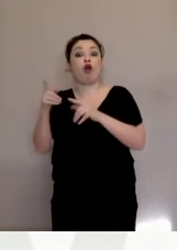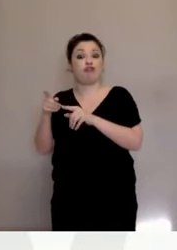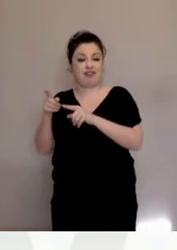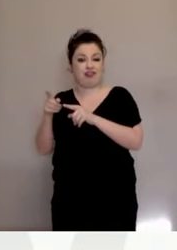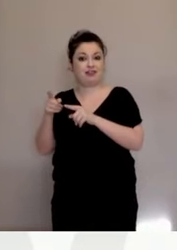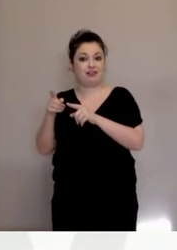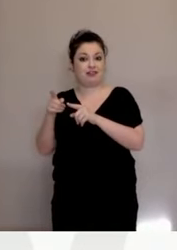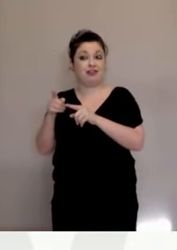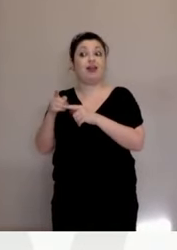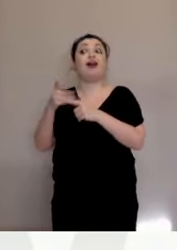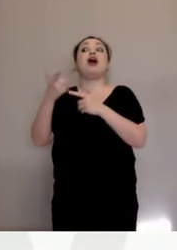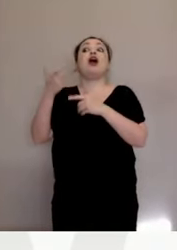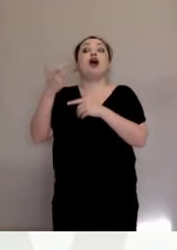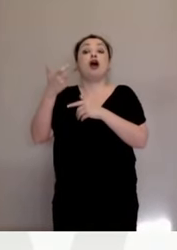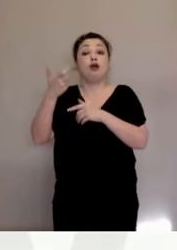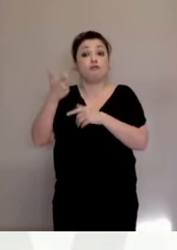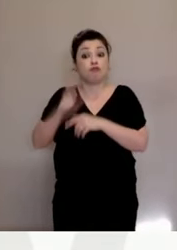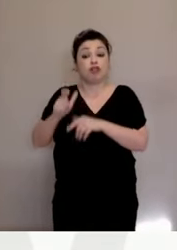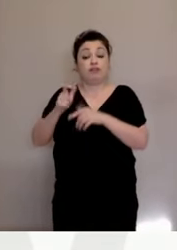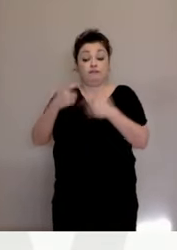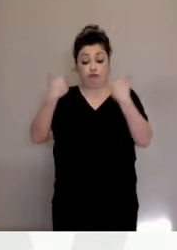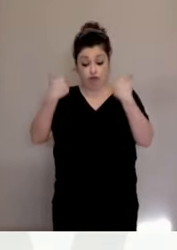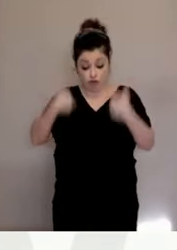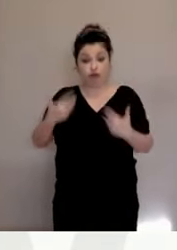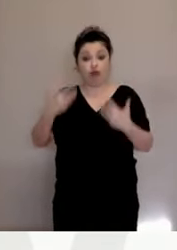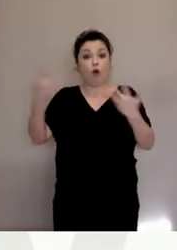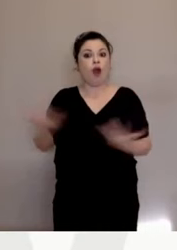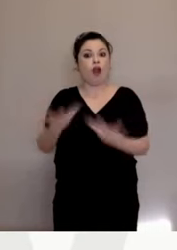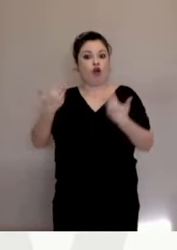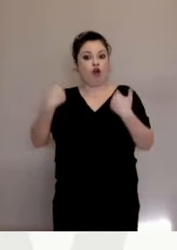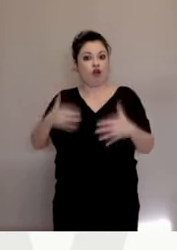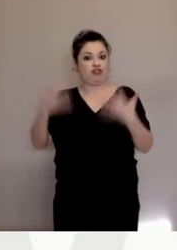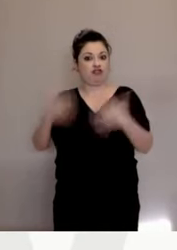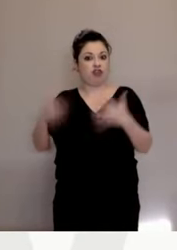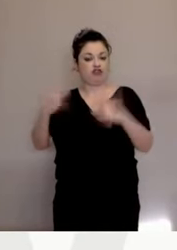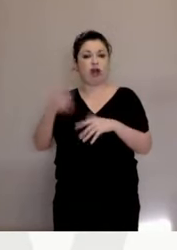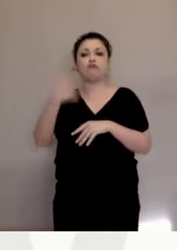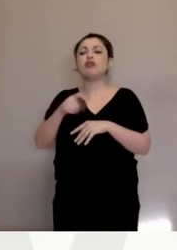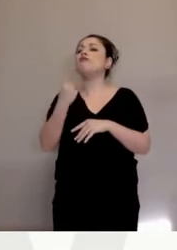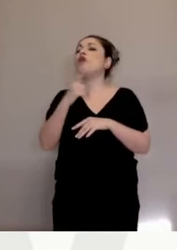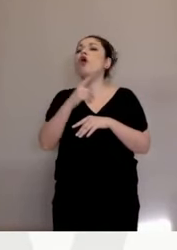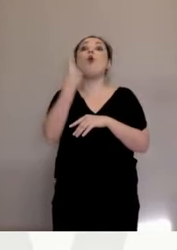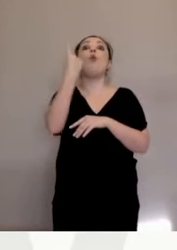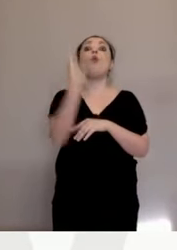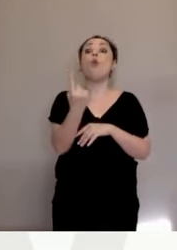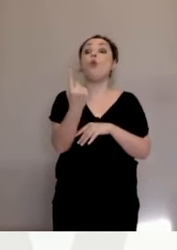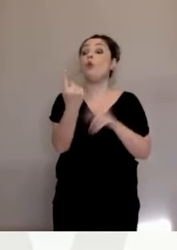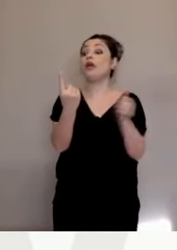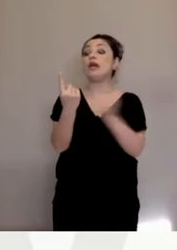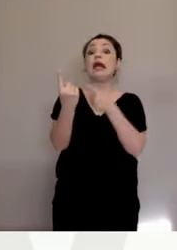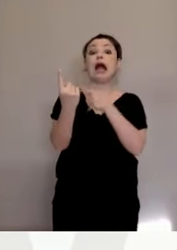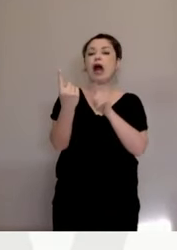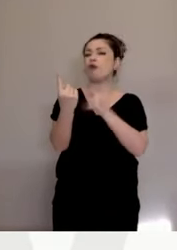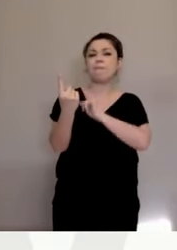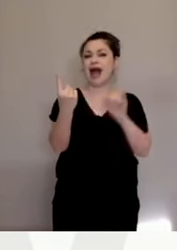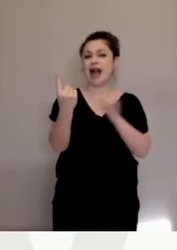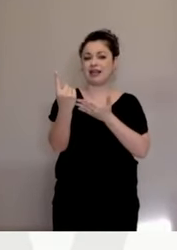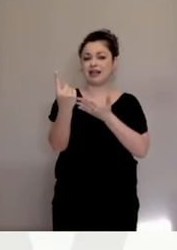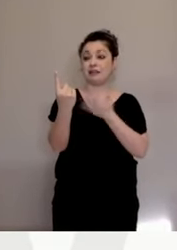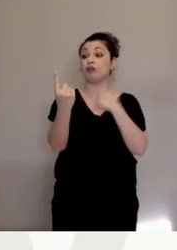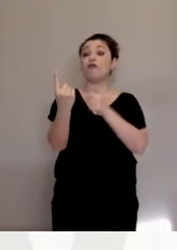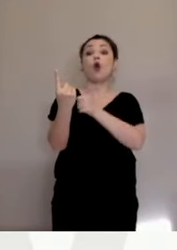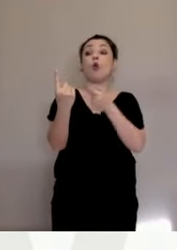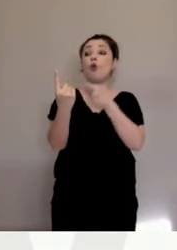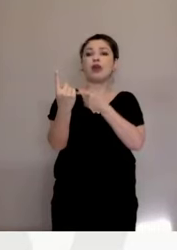sono qualche cosa. Perché c'è mai una cosa unica